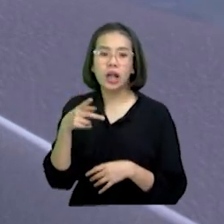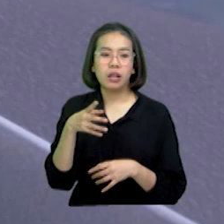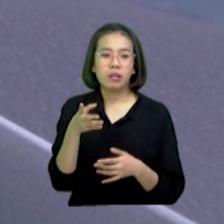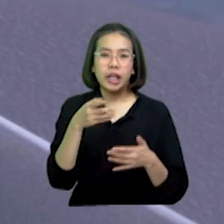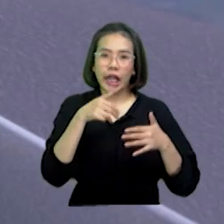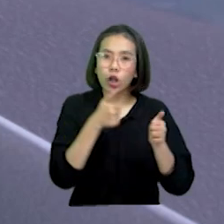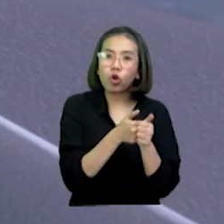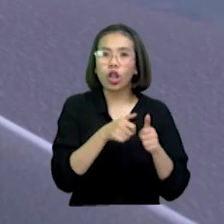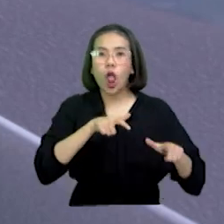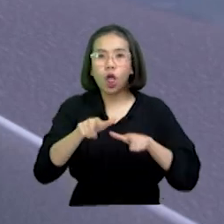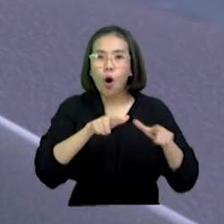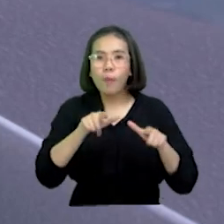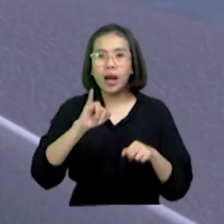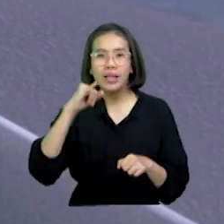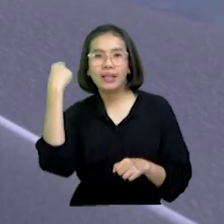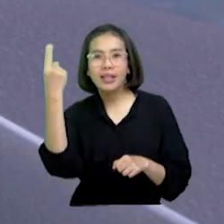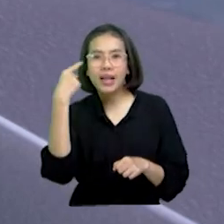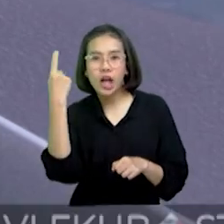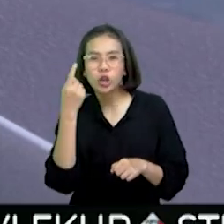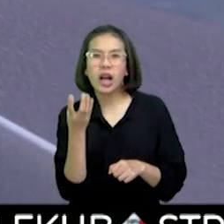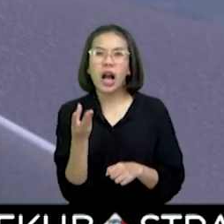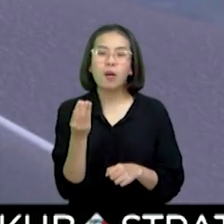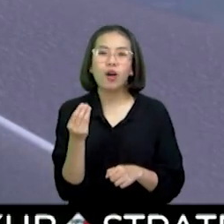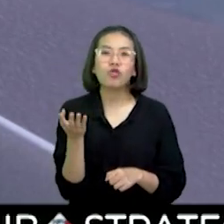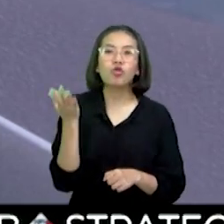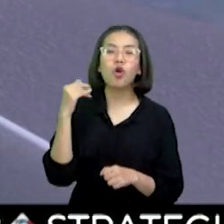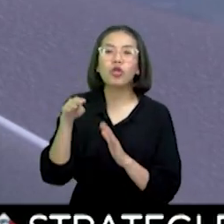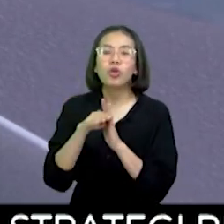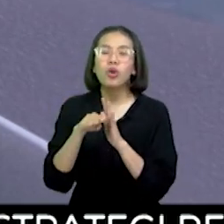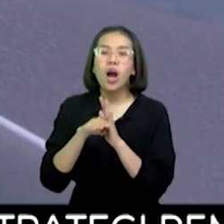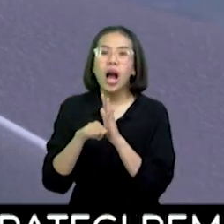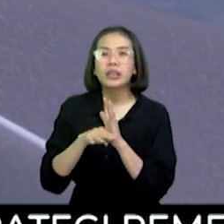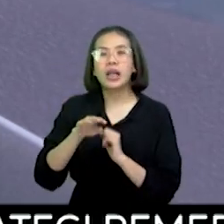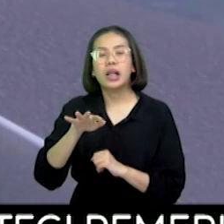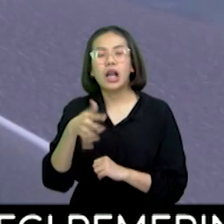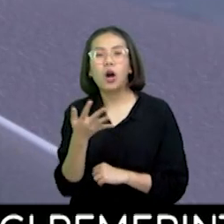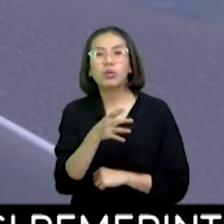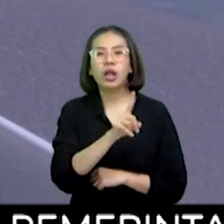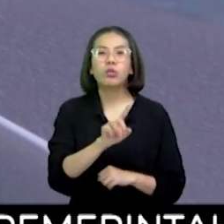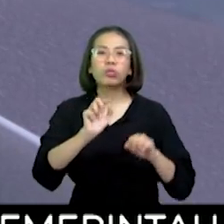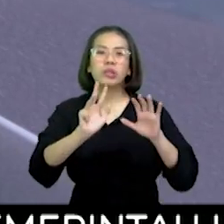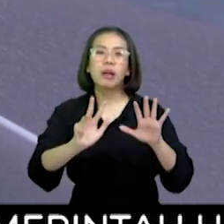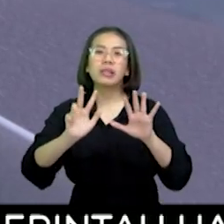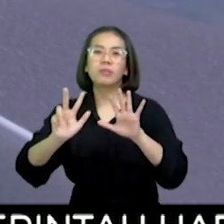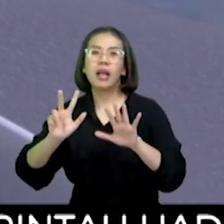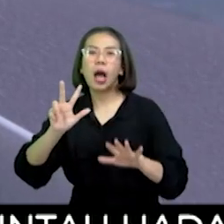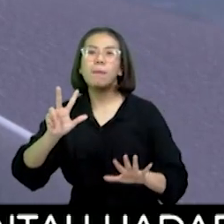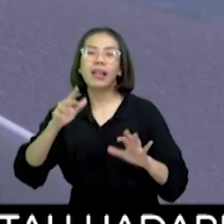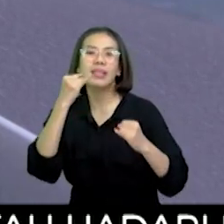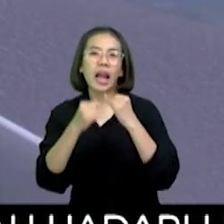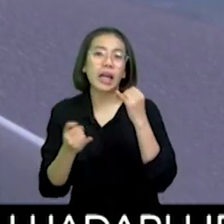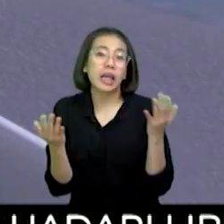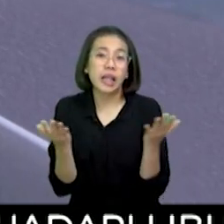dari ajang balapan internasional tepat sebelum krisis moneter, yakni tahun 1998 bertempat